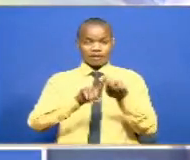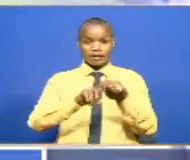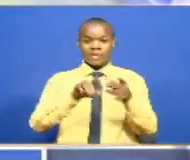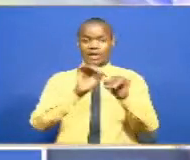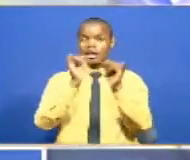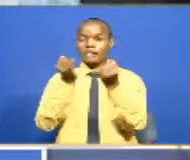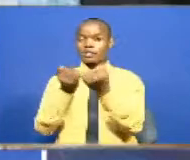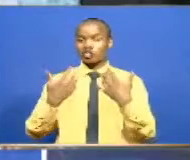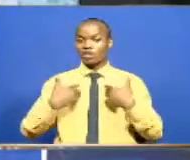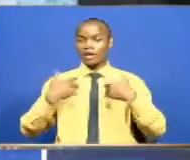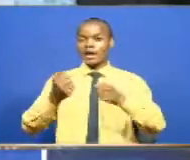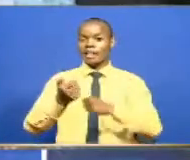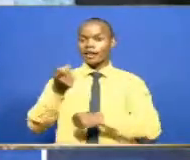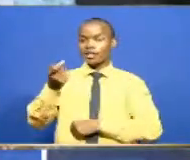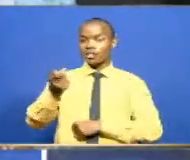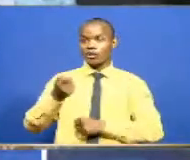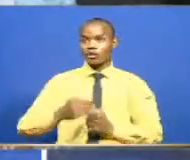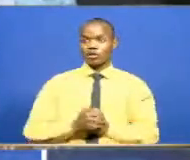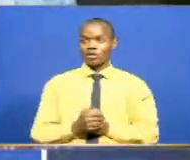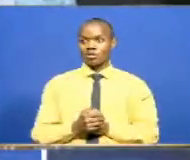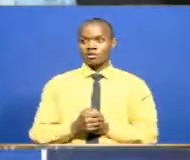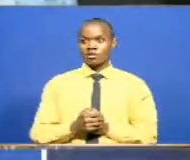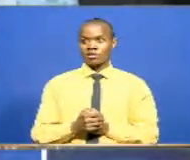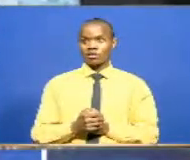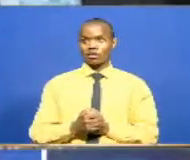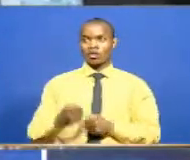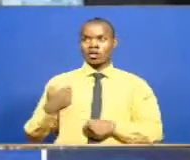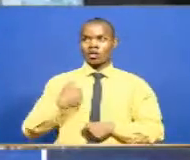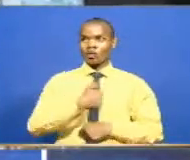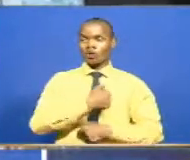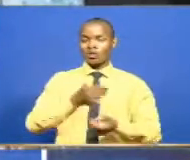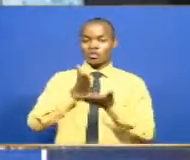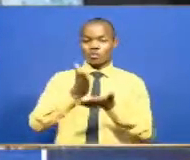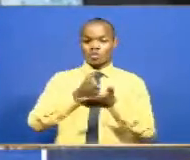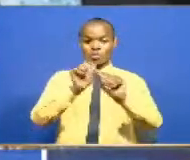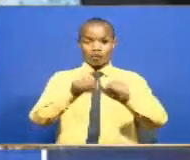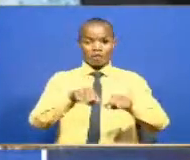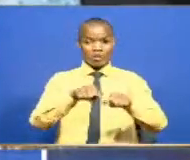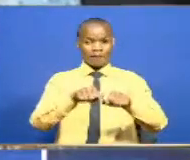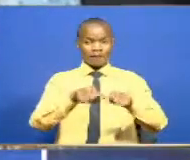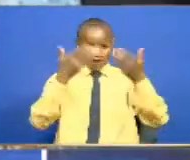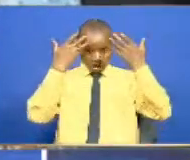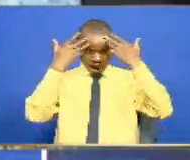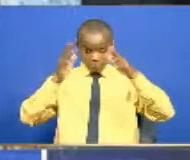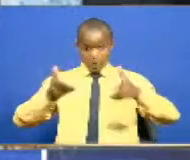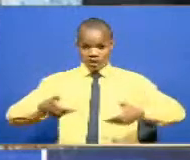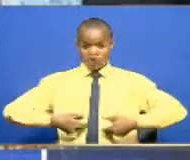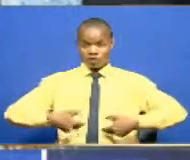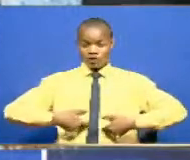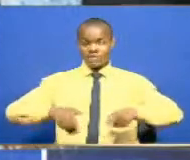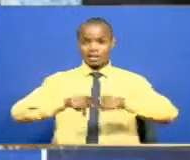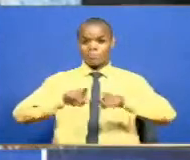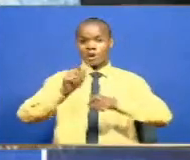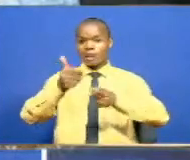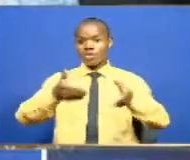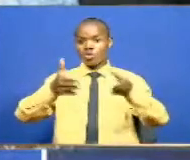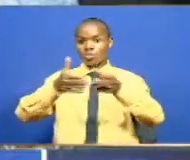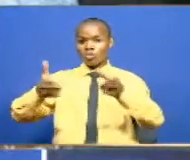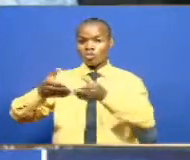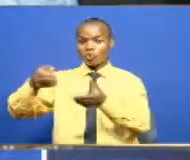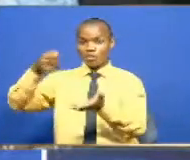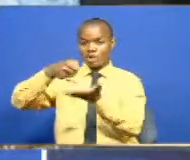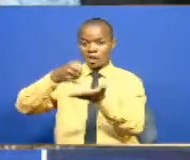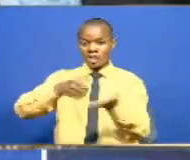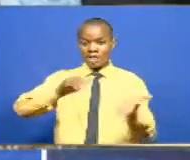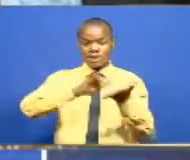afya za kutosha. We can put more pressure not only on the young people but also the other state corporations that are involved so that they